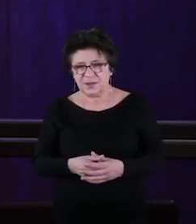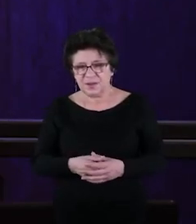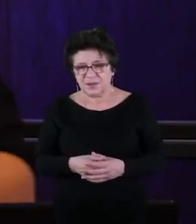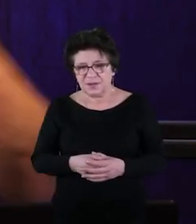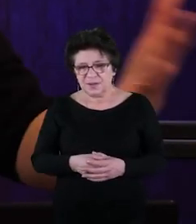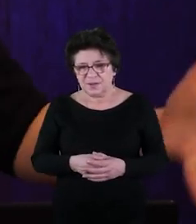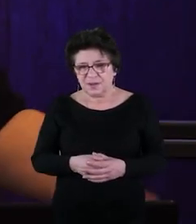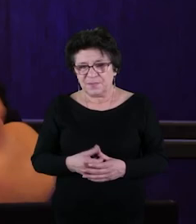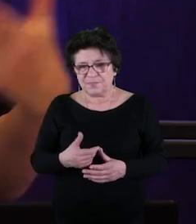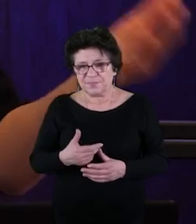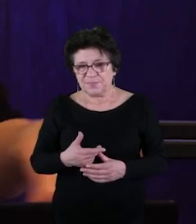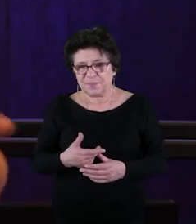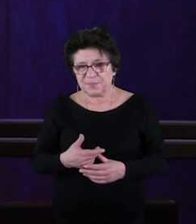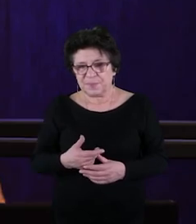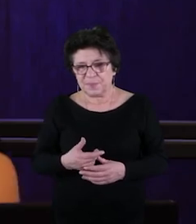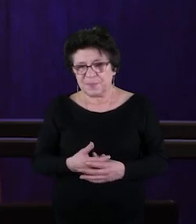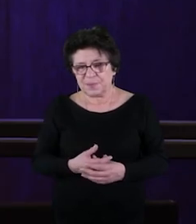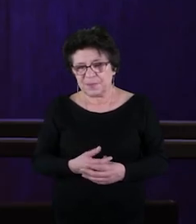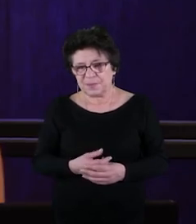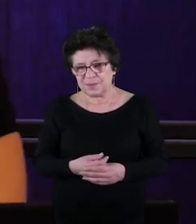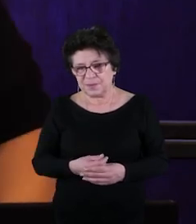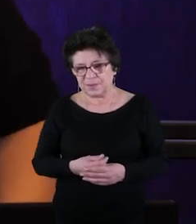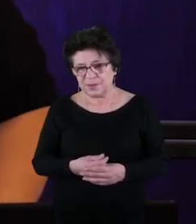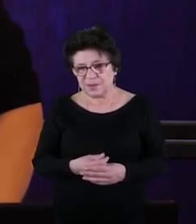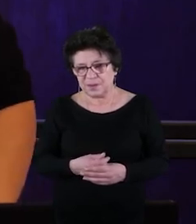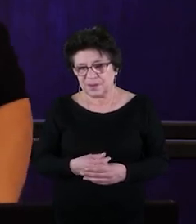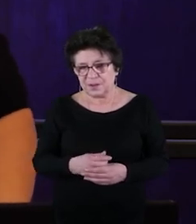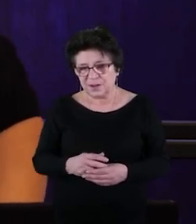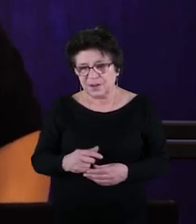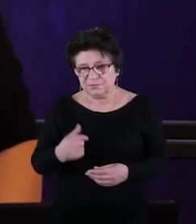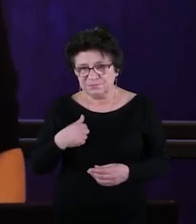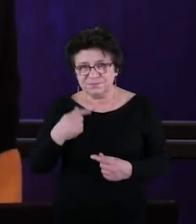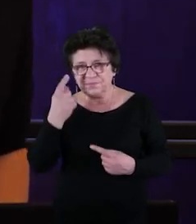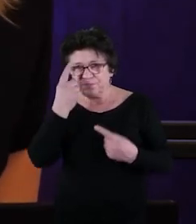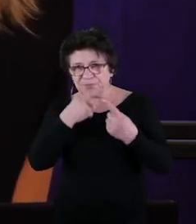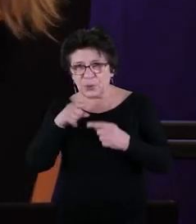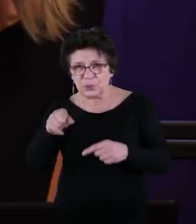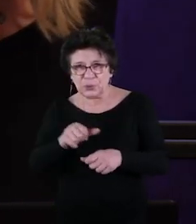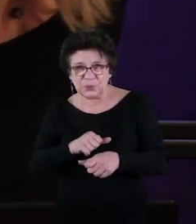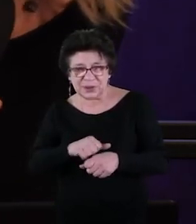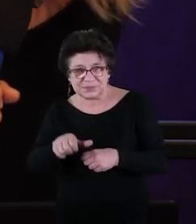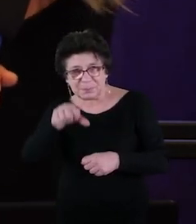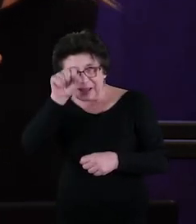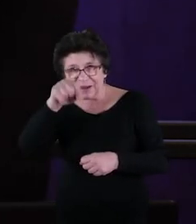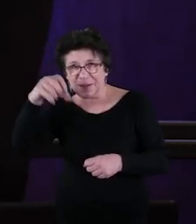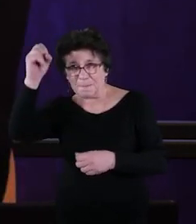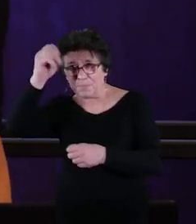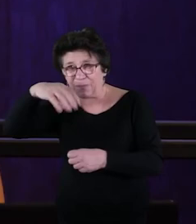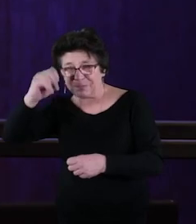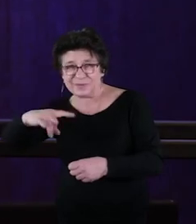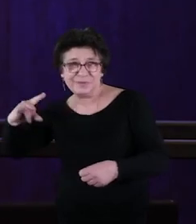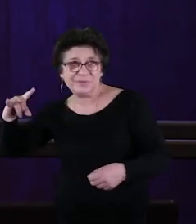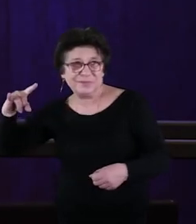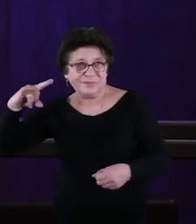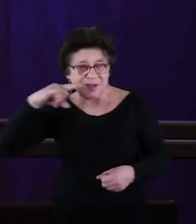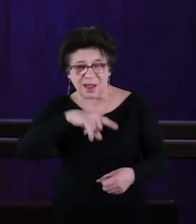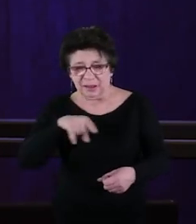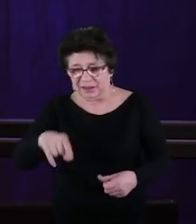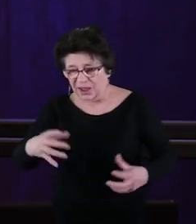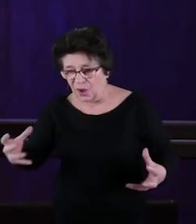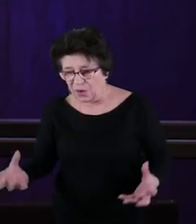Berlin jest bombardowany a tutaj ktoś ma ideę taką że cały czas trzeba ratować te księgi bo są najważniejsze bo tam będzie jakaś wiedza